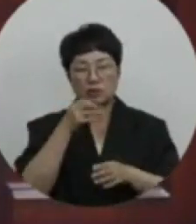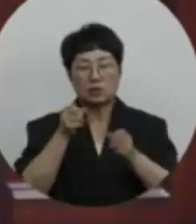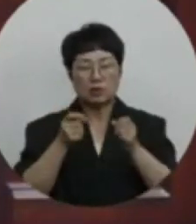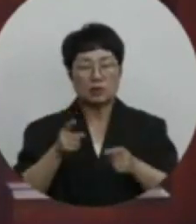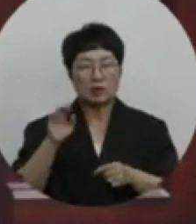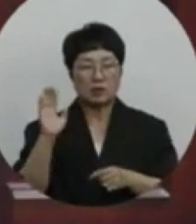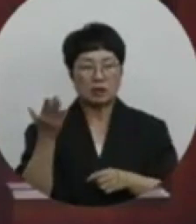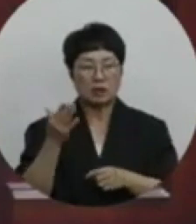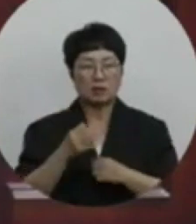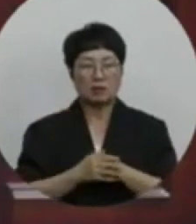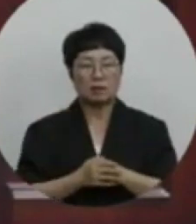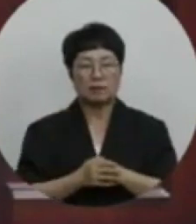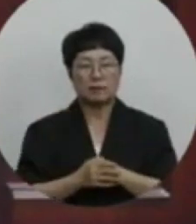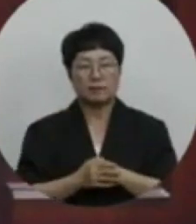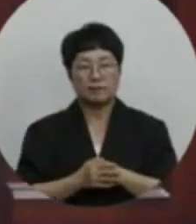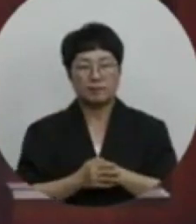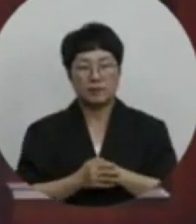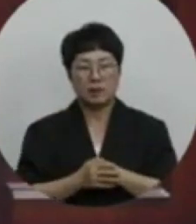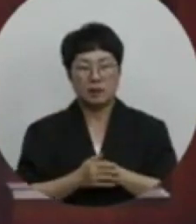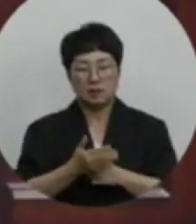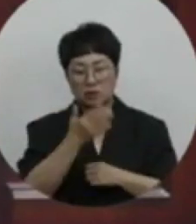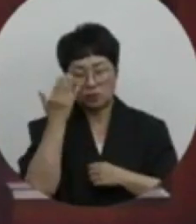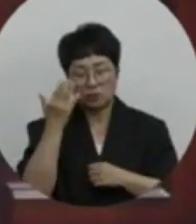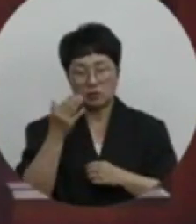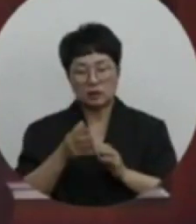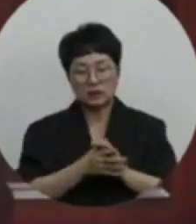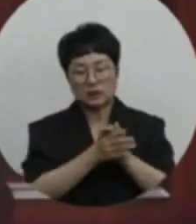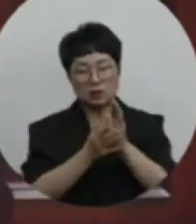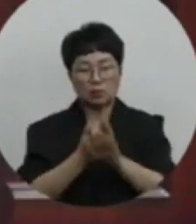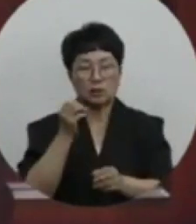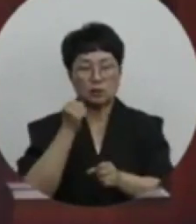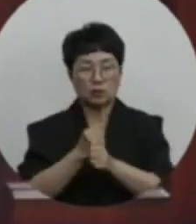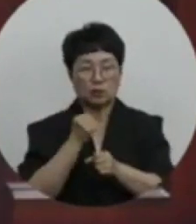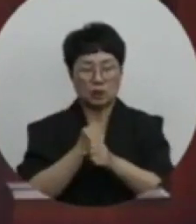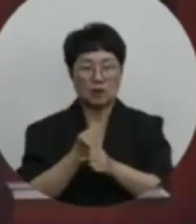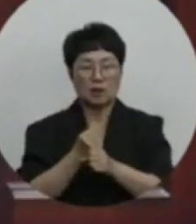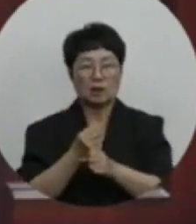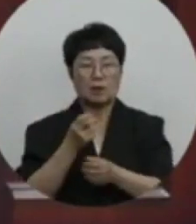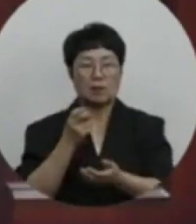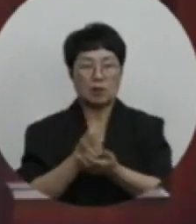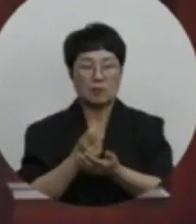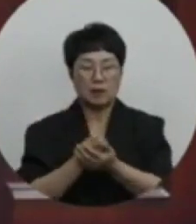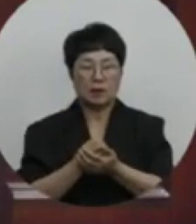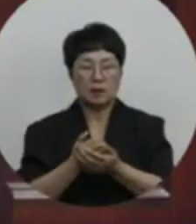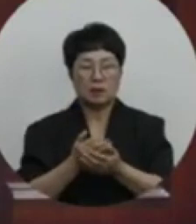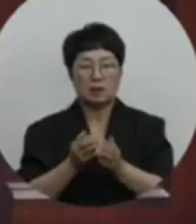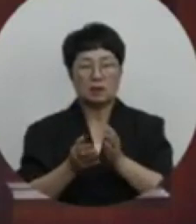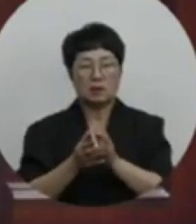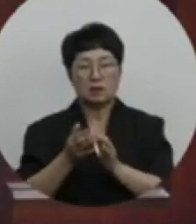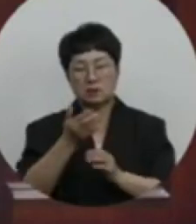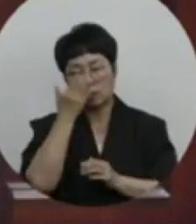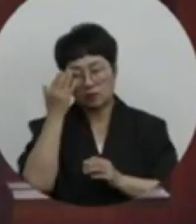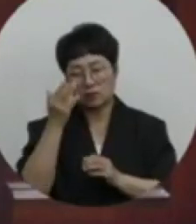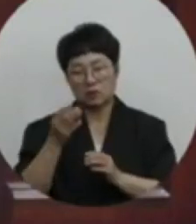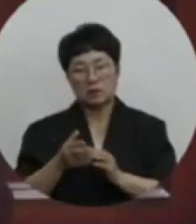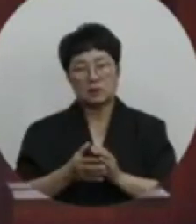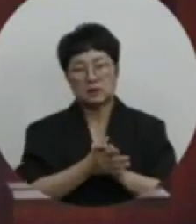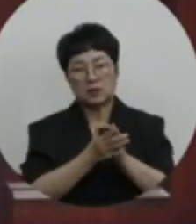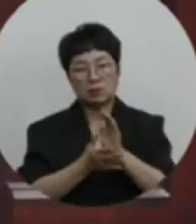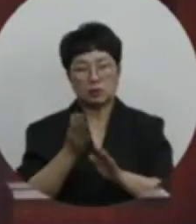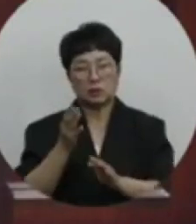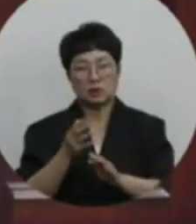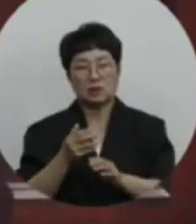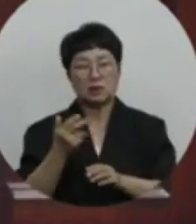수 있다고 생각합니다. 청년 친화도시 조성에 관한 조례가 청년 친화도시 여주로 가는 길에